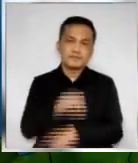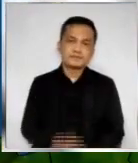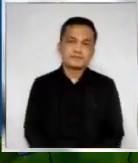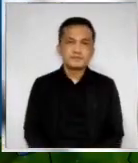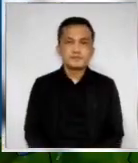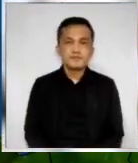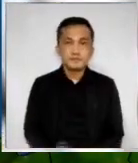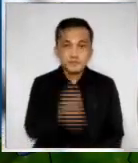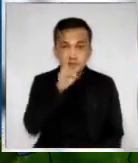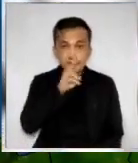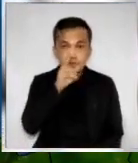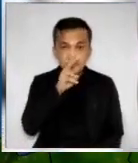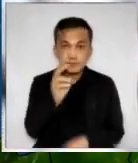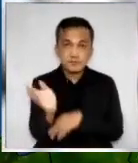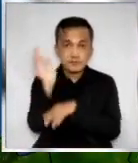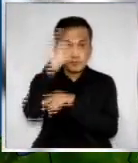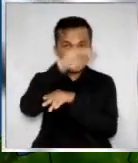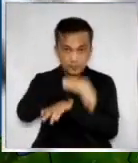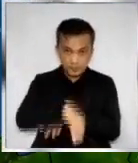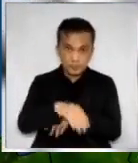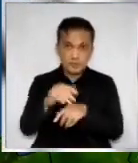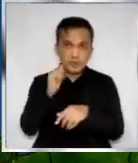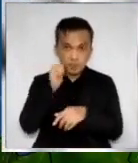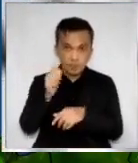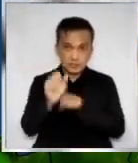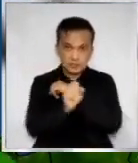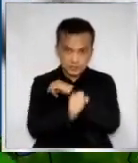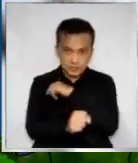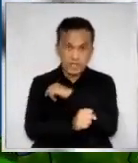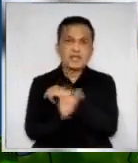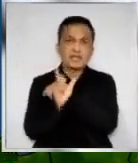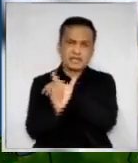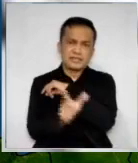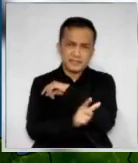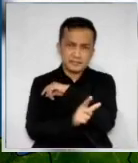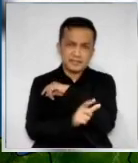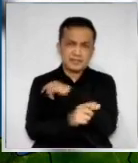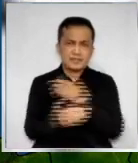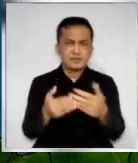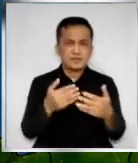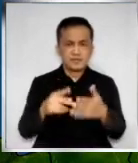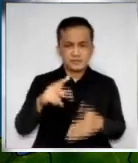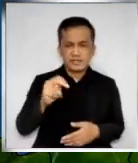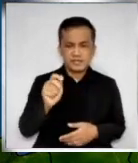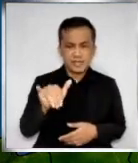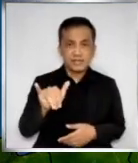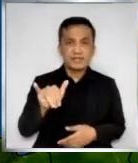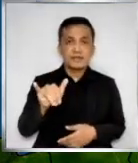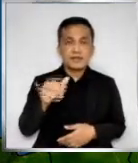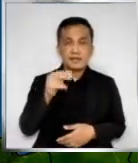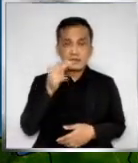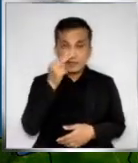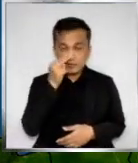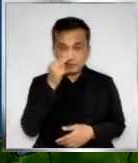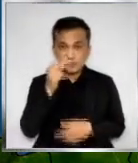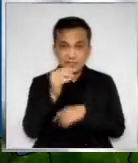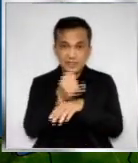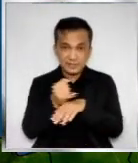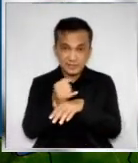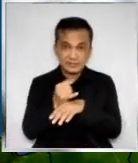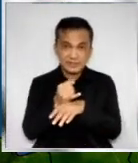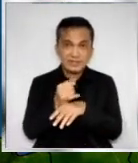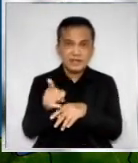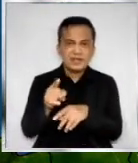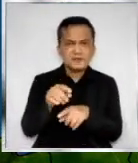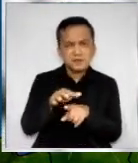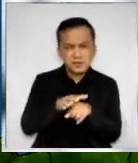maghapon din ang ulan bukas niya sa Samar, Leyte, maging sa Panay at Negros Islands. Mahina ang katamtamang ulan sa Northern Samar,